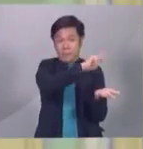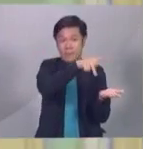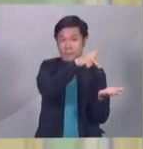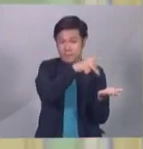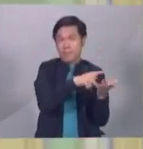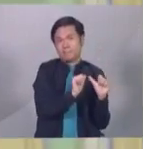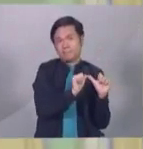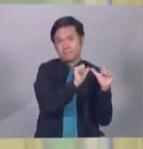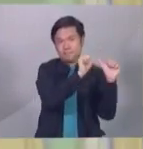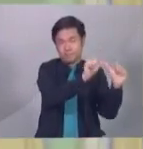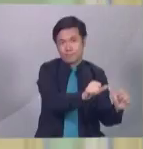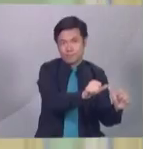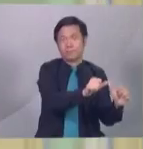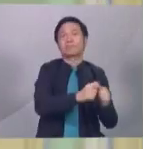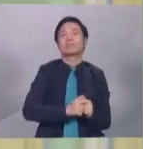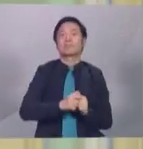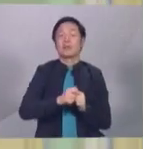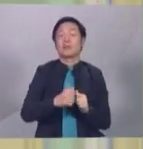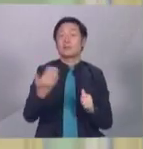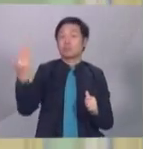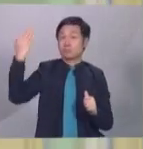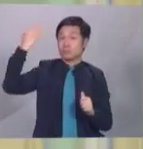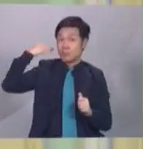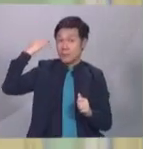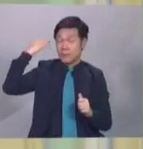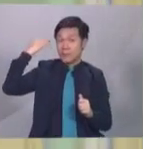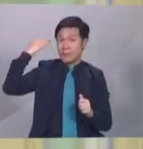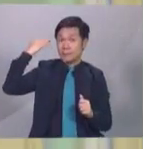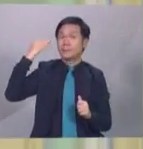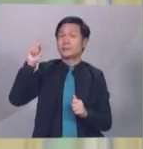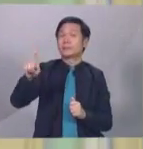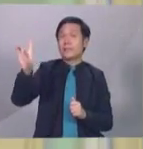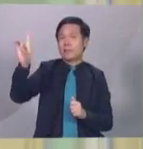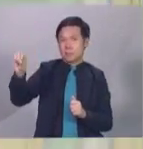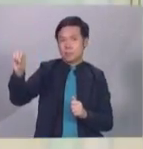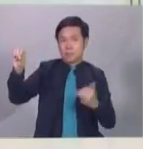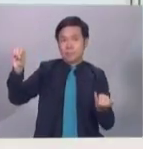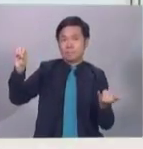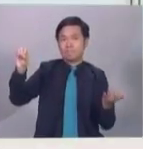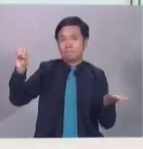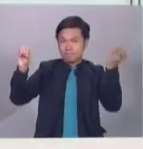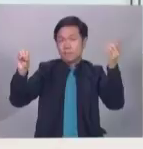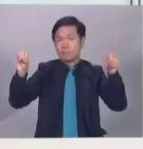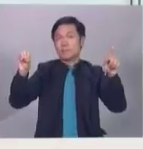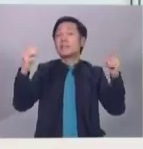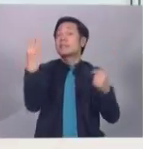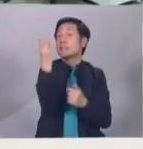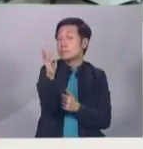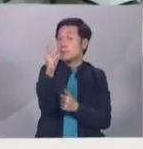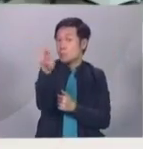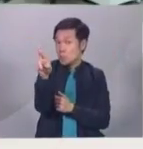beroperasi berbanding dengan 180 pada habis sebelumnya Yang mana